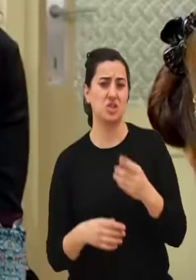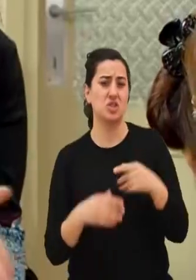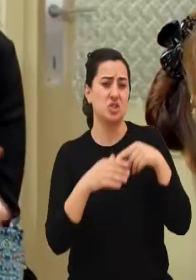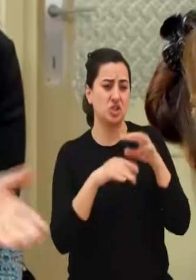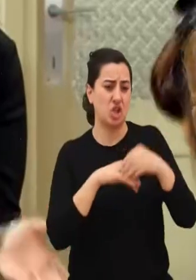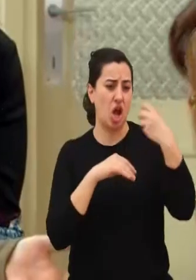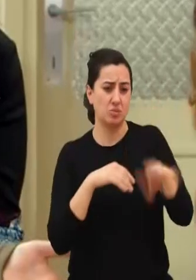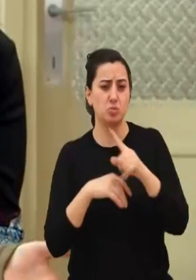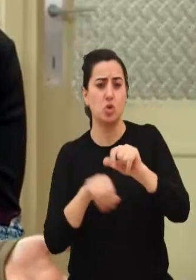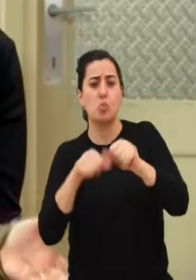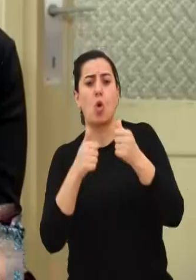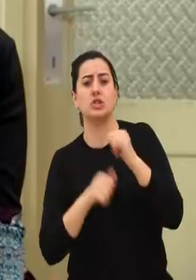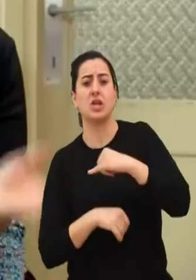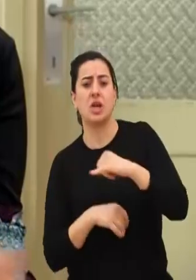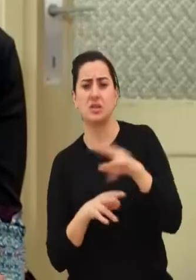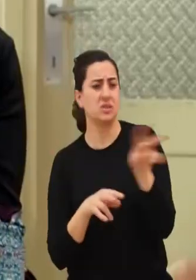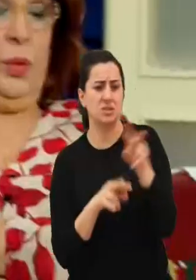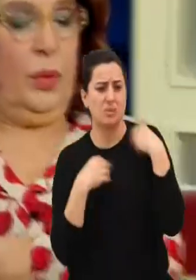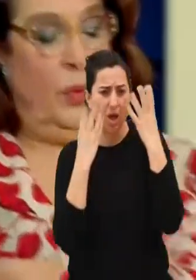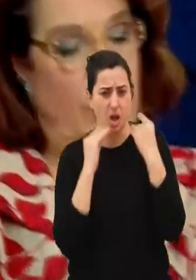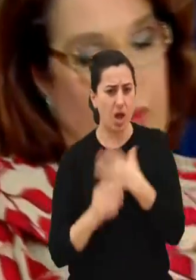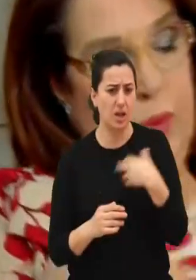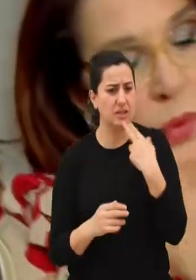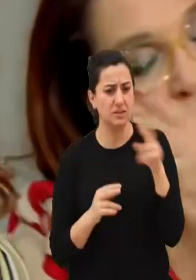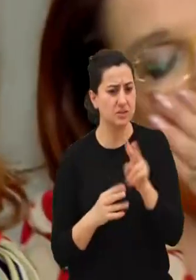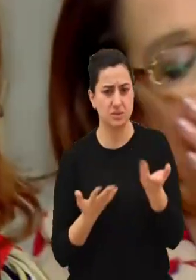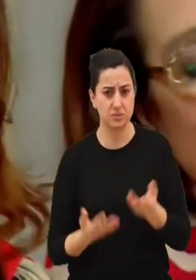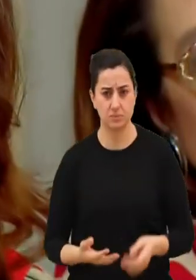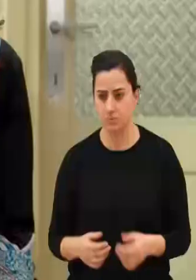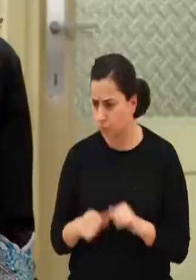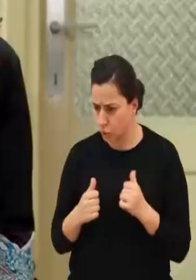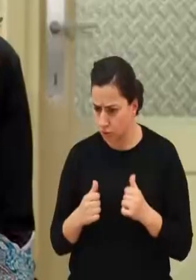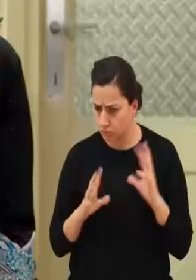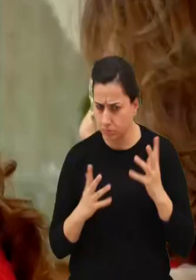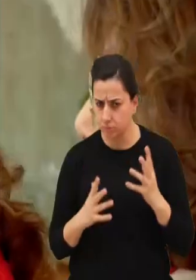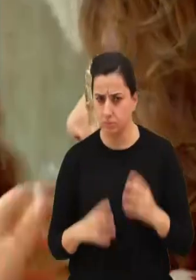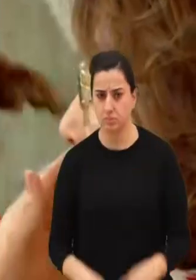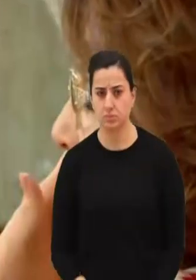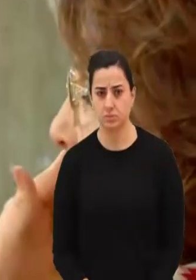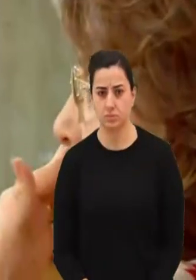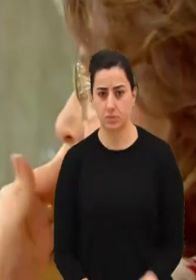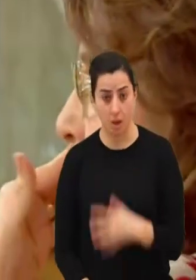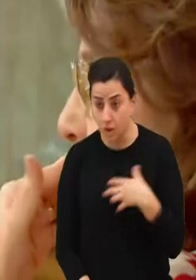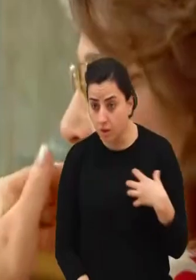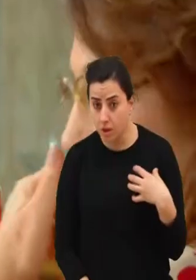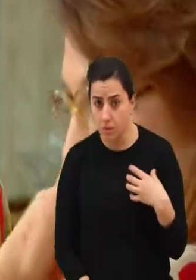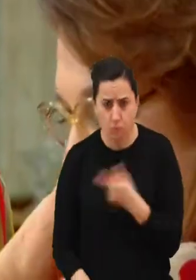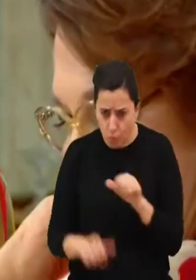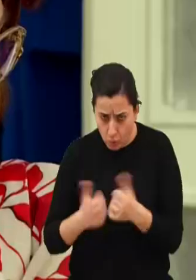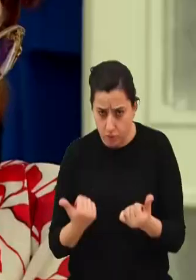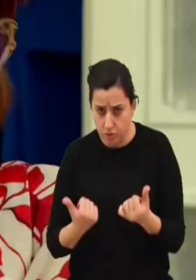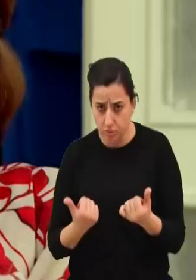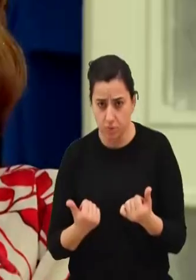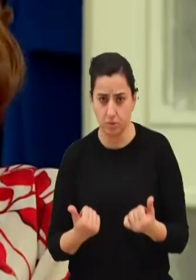öbürü boşanmanın eşiğine gelmiş. Ne oluyor size analı kızı, bugün nedir yani? Boşanma mı? Evet. Anne, ne